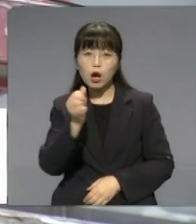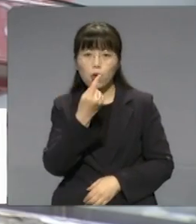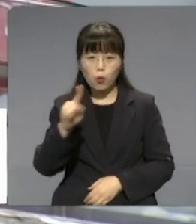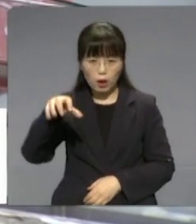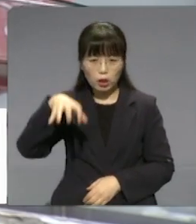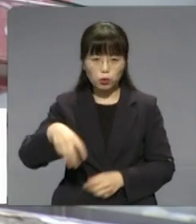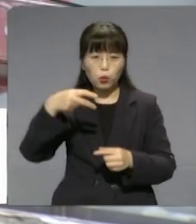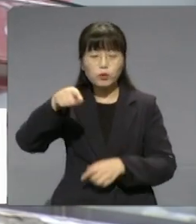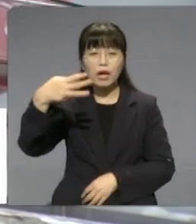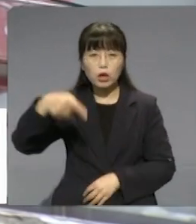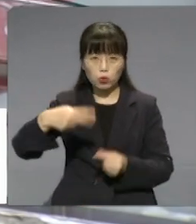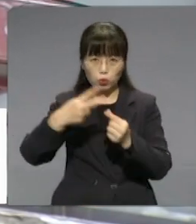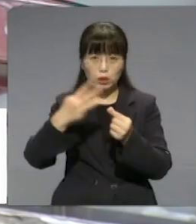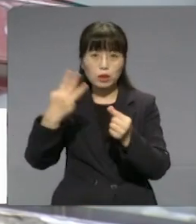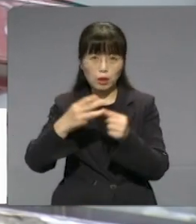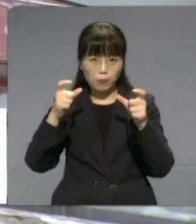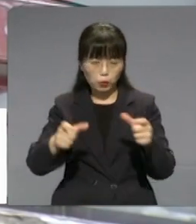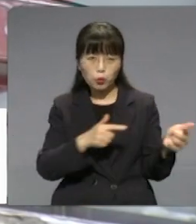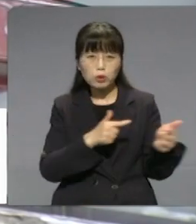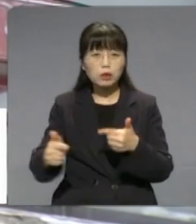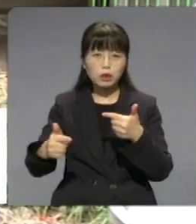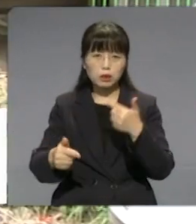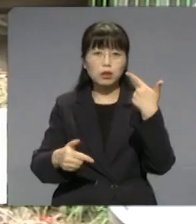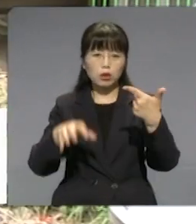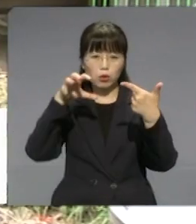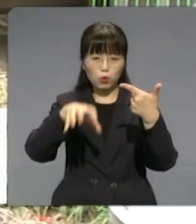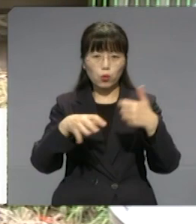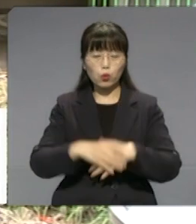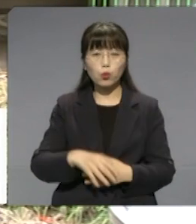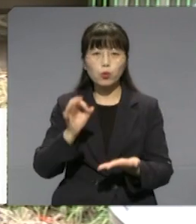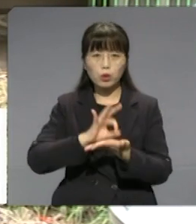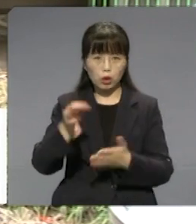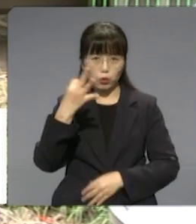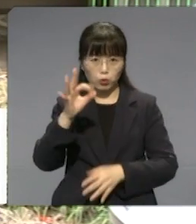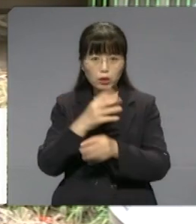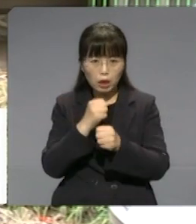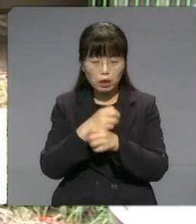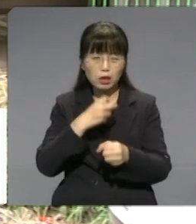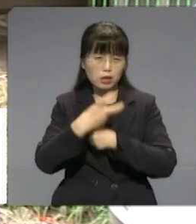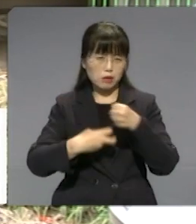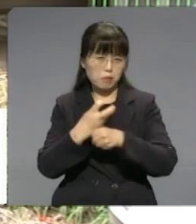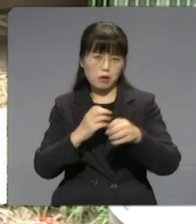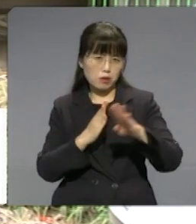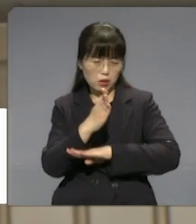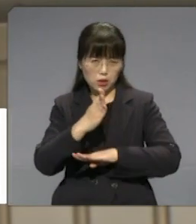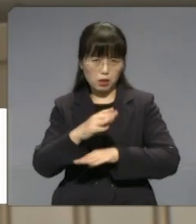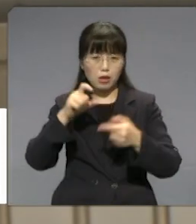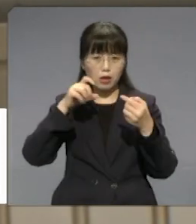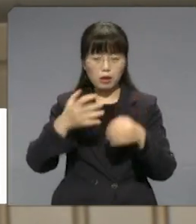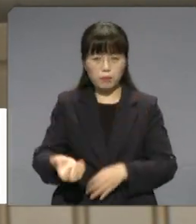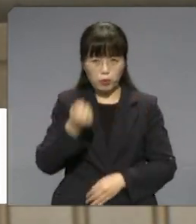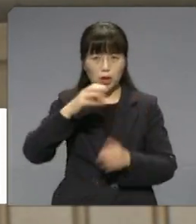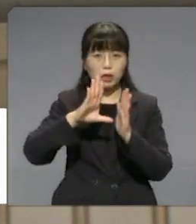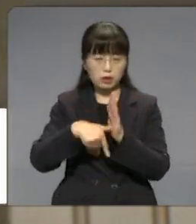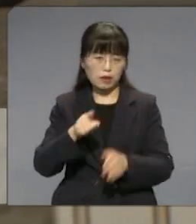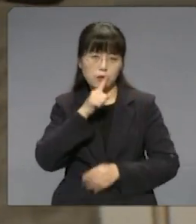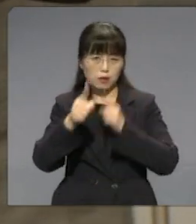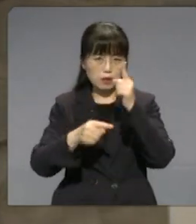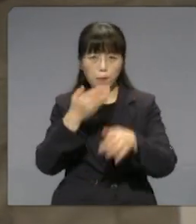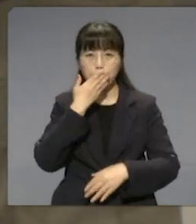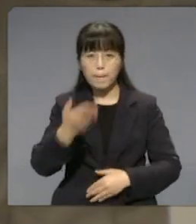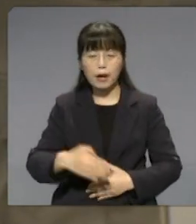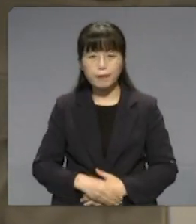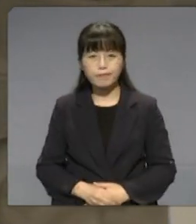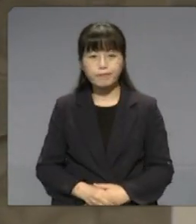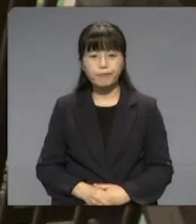2동 서동 지동 여섯 곳입니다 사용승인 날짜가 20 이상 지난 주택을 보유했을 경우 신청할 수